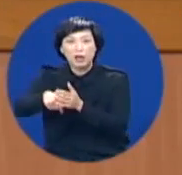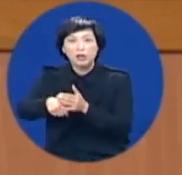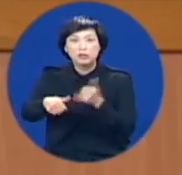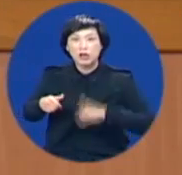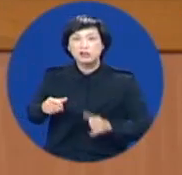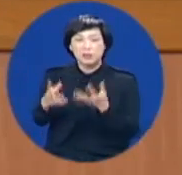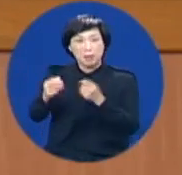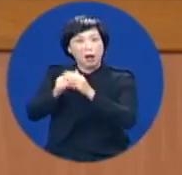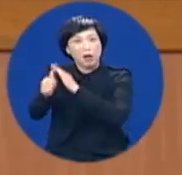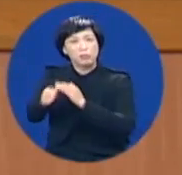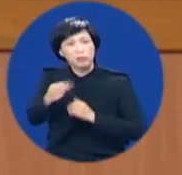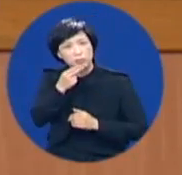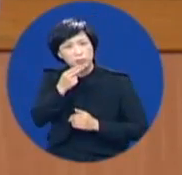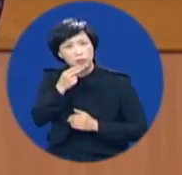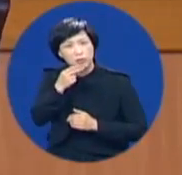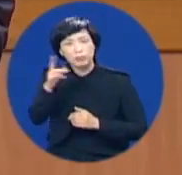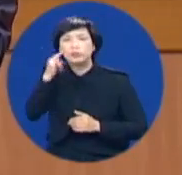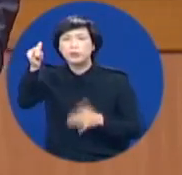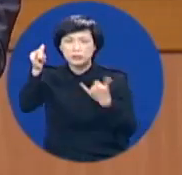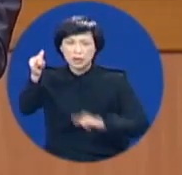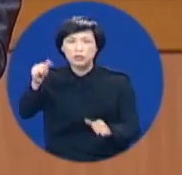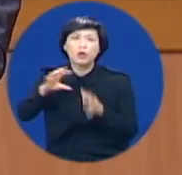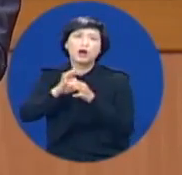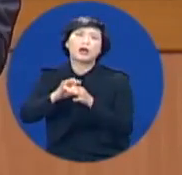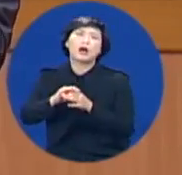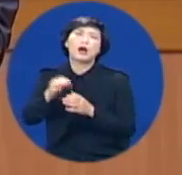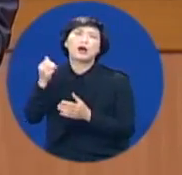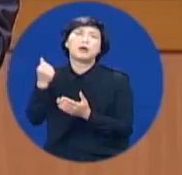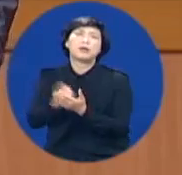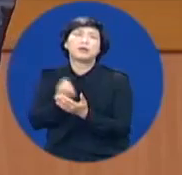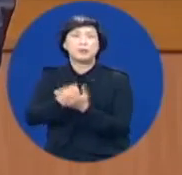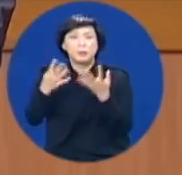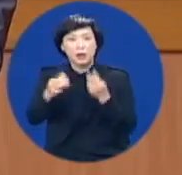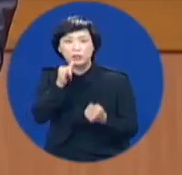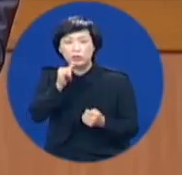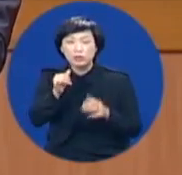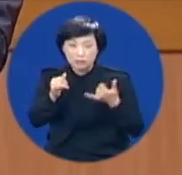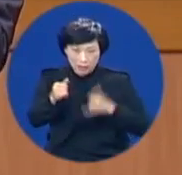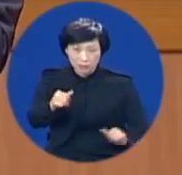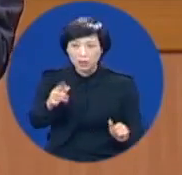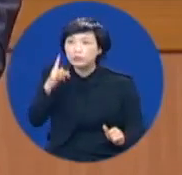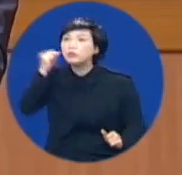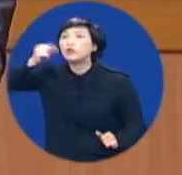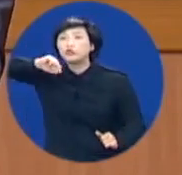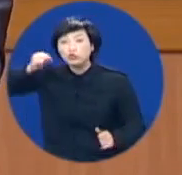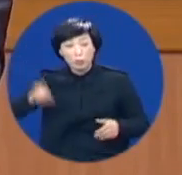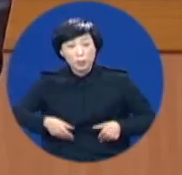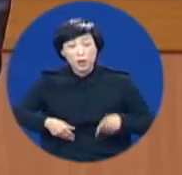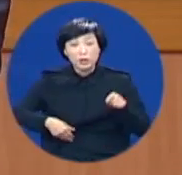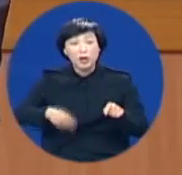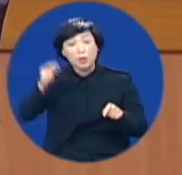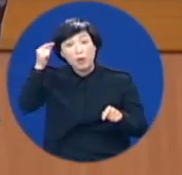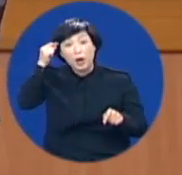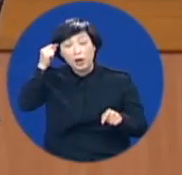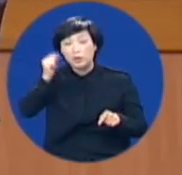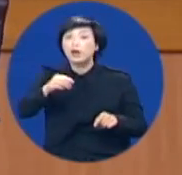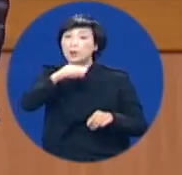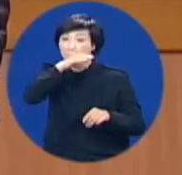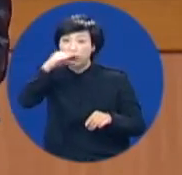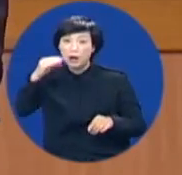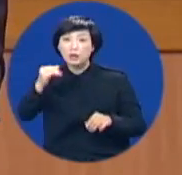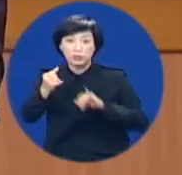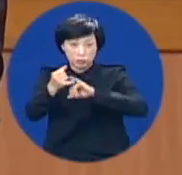자식이 타락한 사회. 자녀들아, 부모에게 순종하라. 이것이 옳으니라. 약속 있는